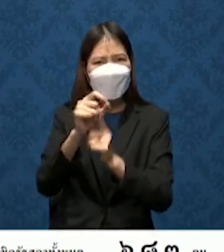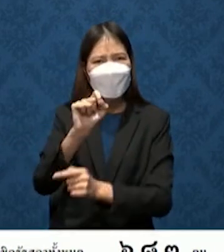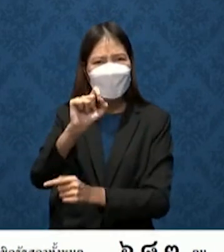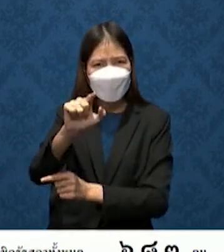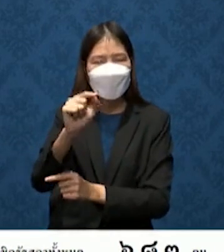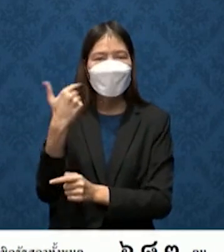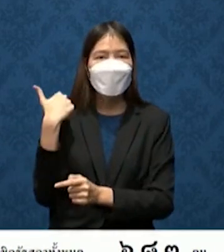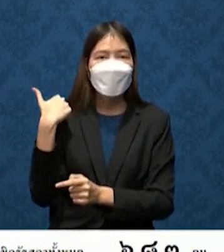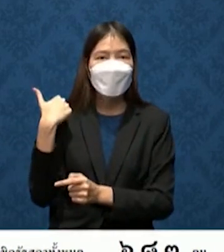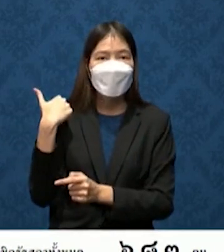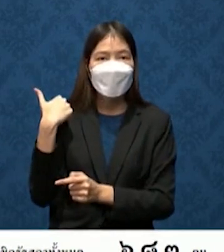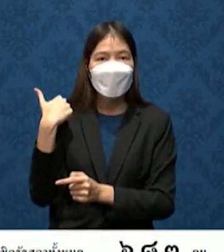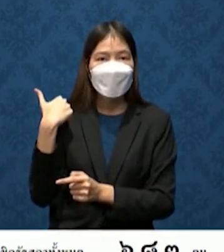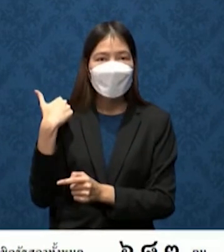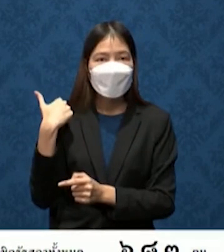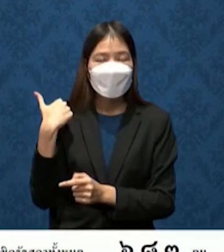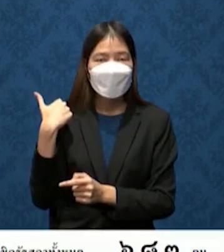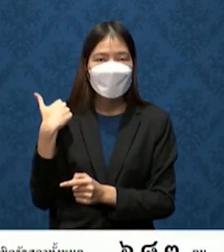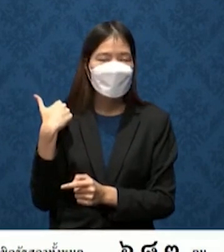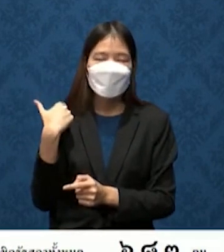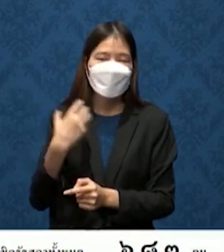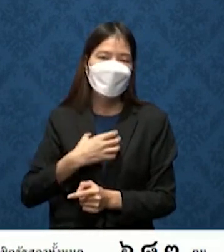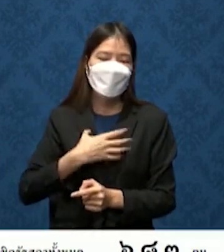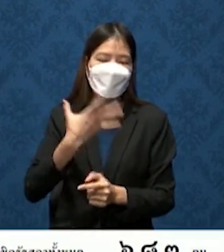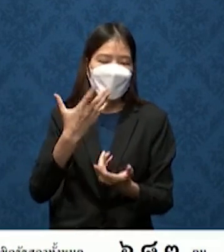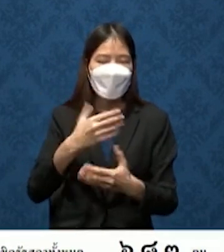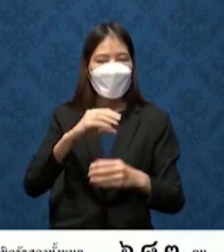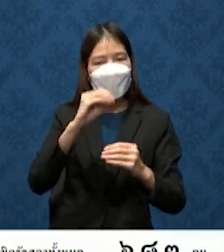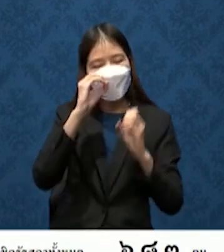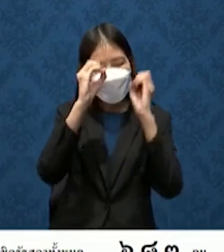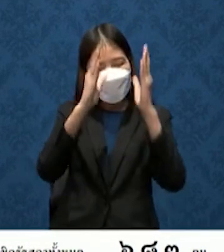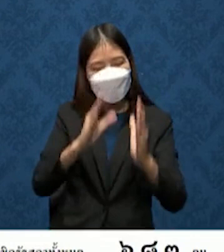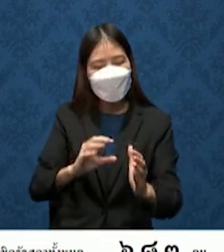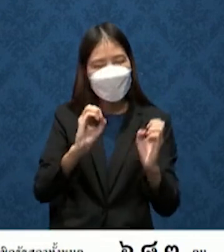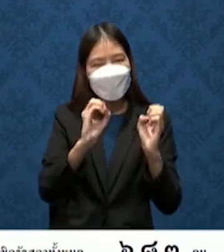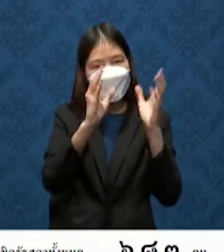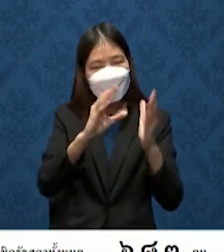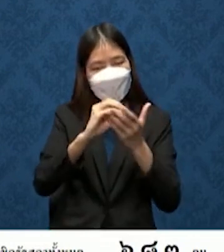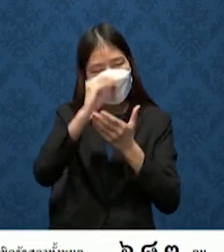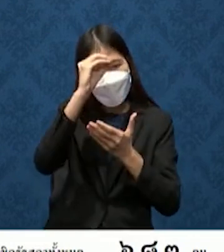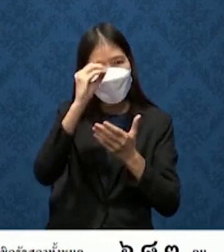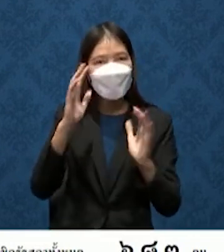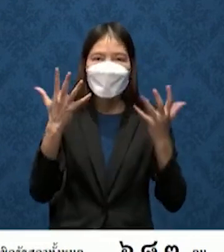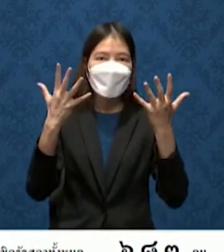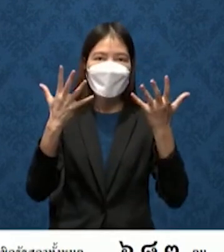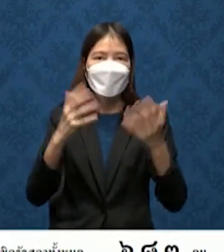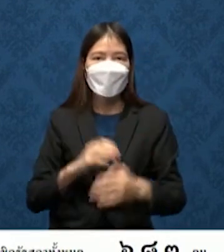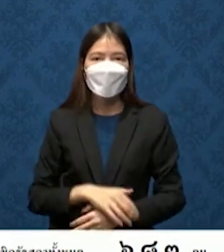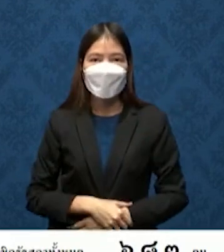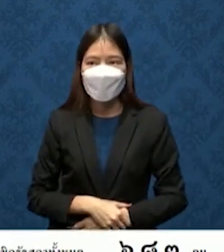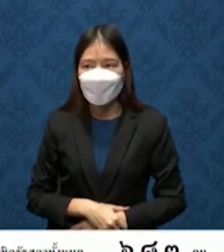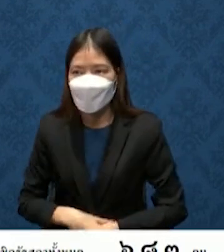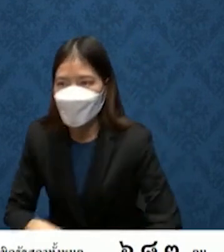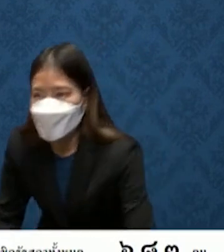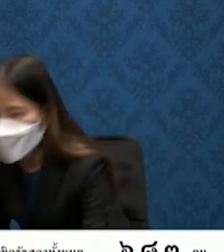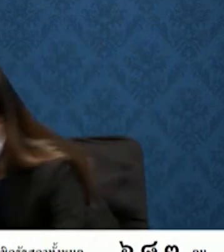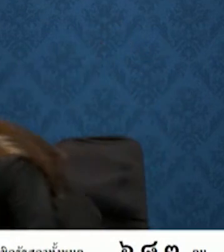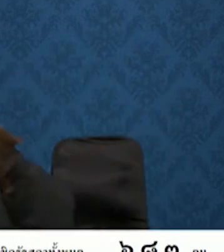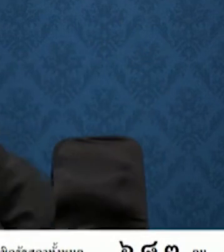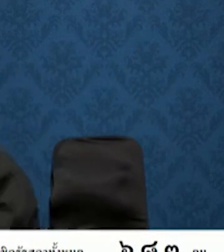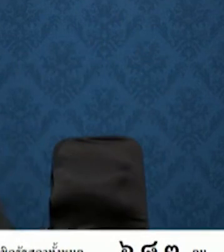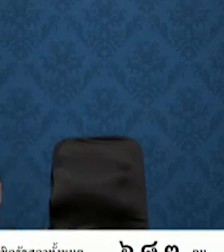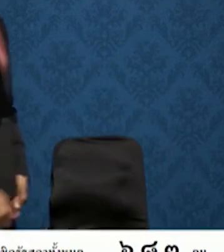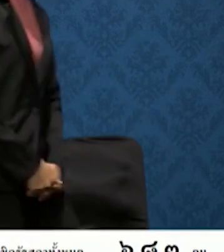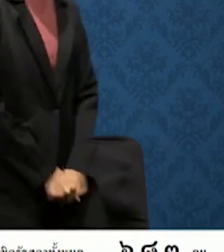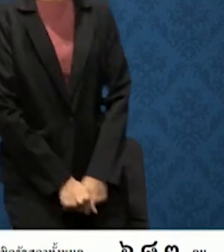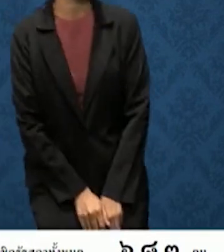ทำให้ไม่มใครอยากจะเรียนครูเมื่อก่อนห้าปีครูสภาชั่นี้ก็มาบอกเหลอสี่ปีแล้